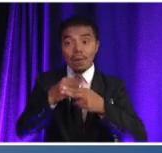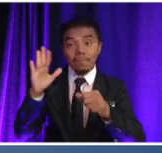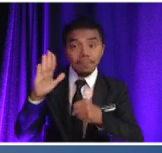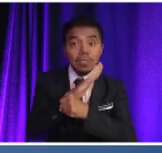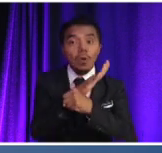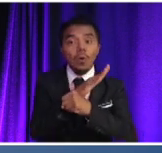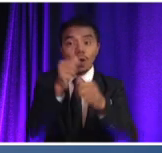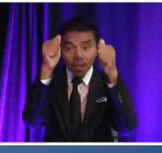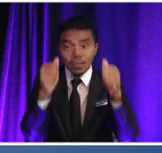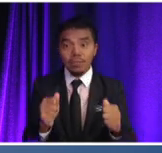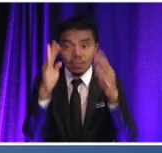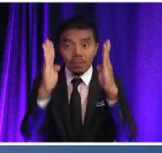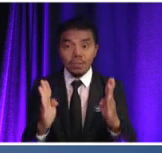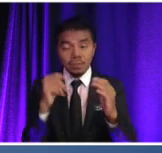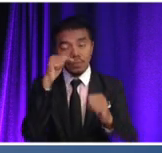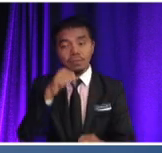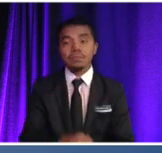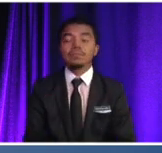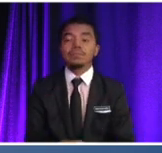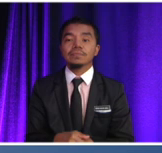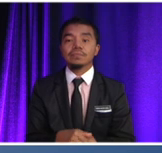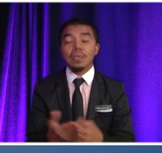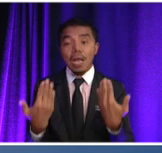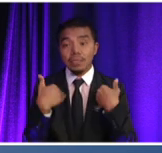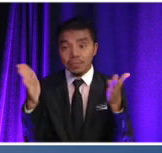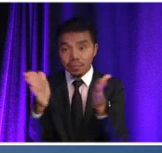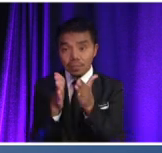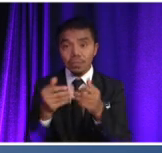Tadi saya udah bagi tahu ada nama singkatan